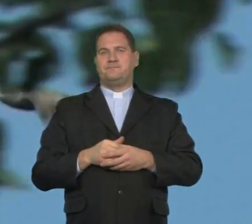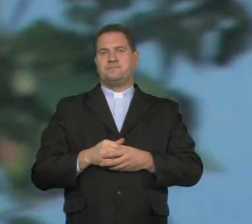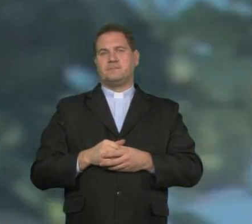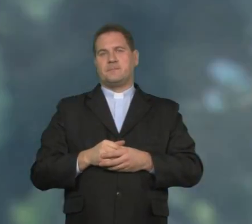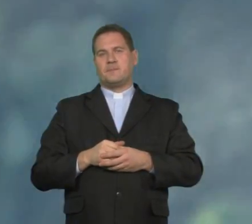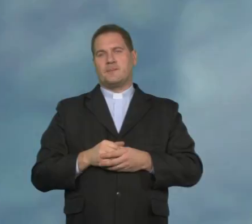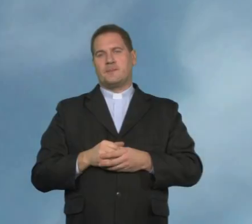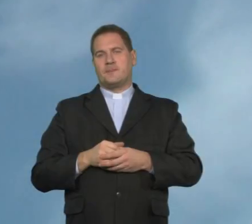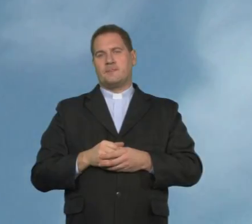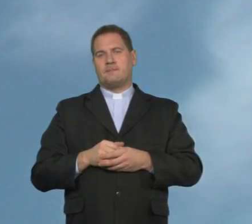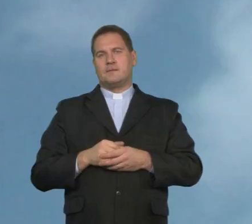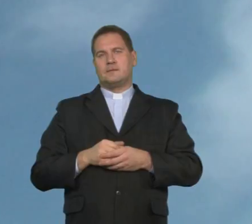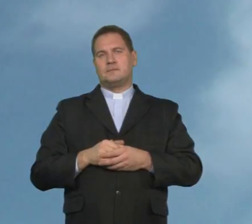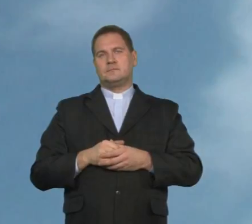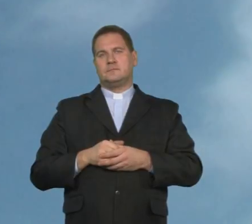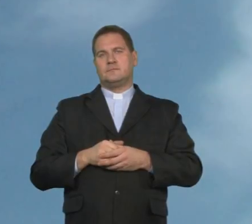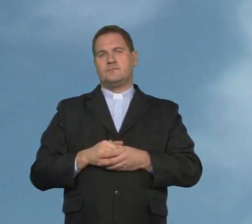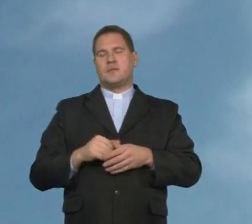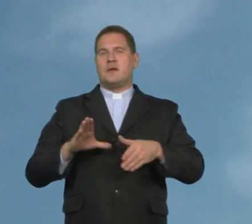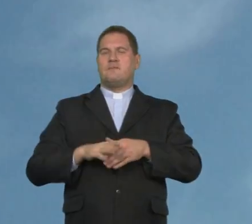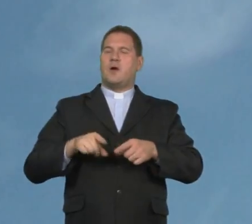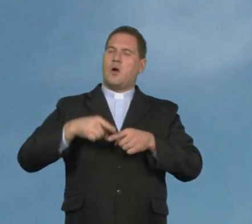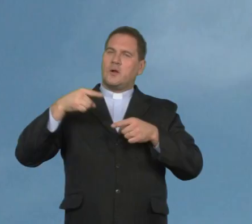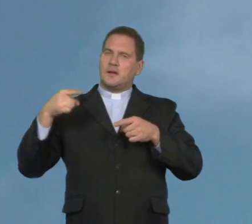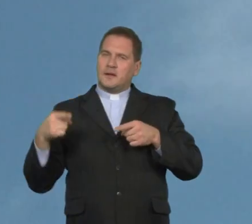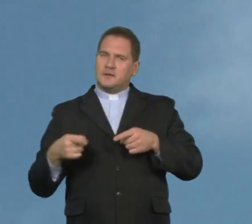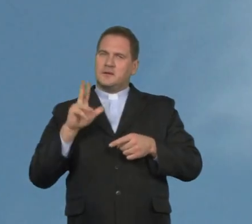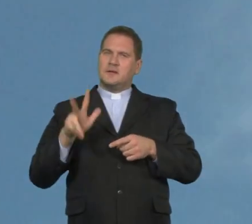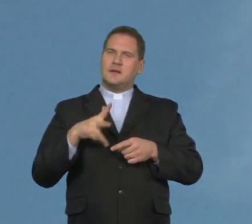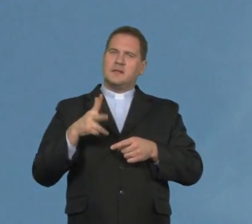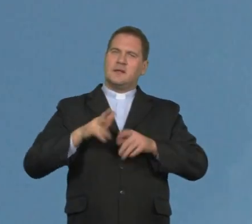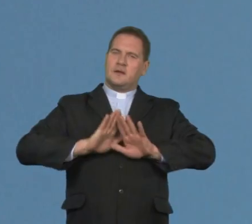stadach po kilkanaście osobników, a nawet większych.